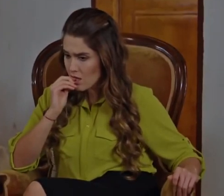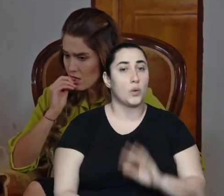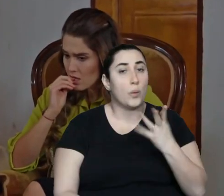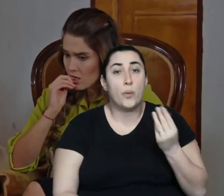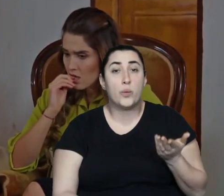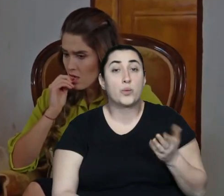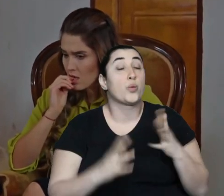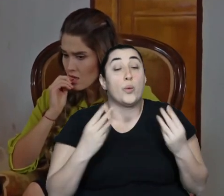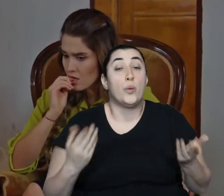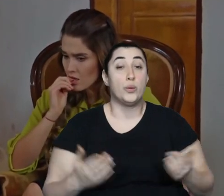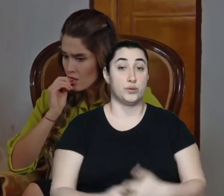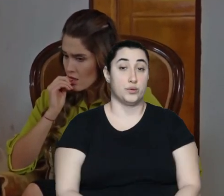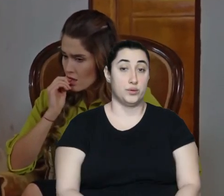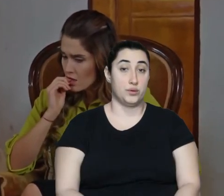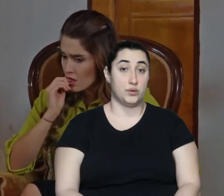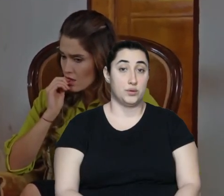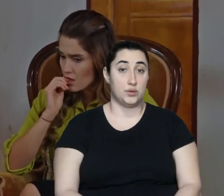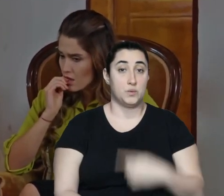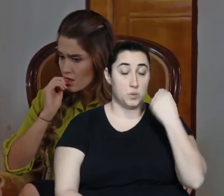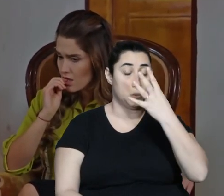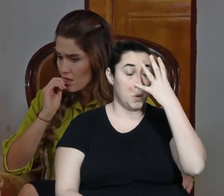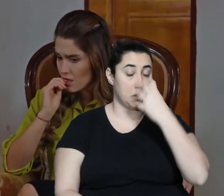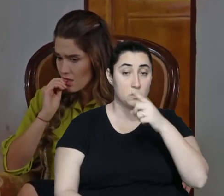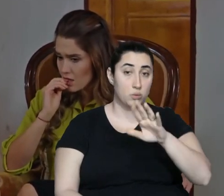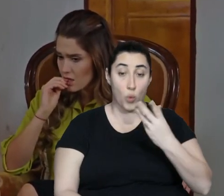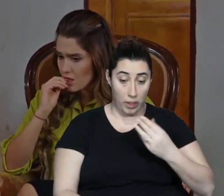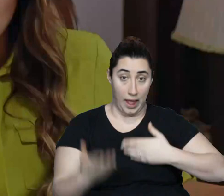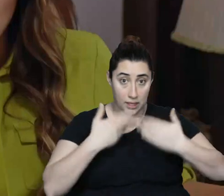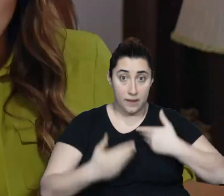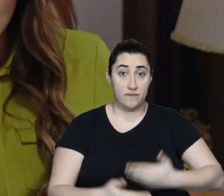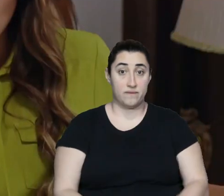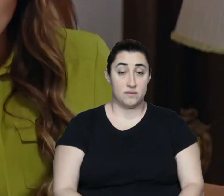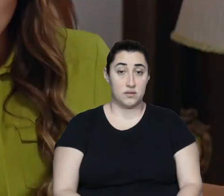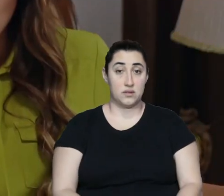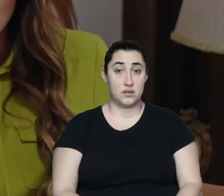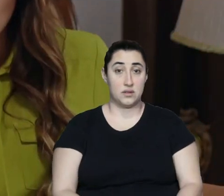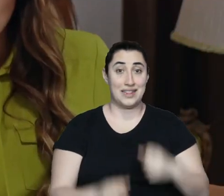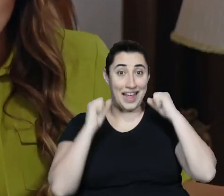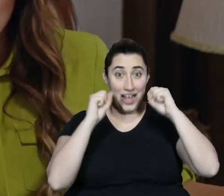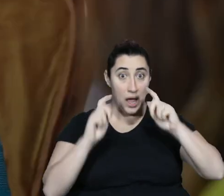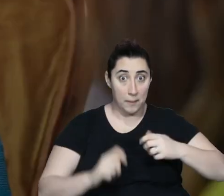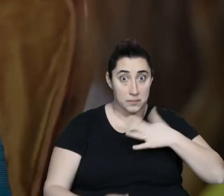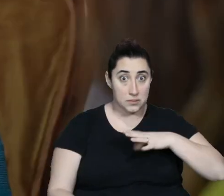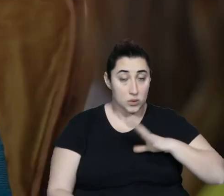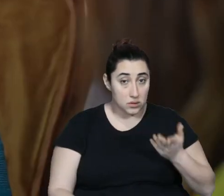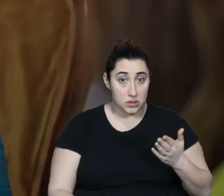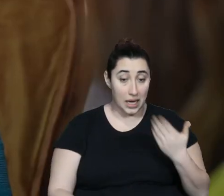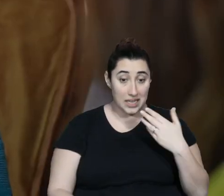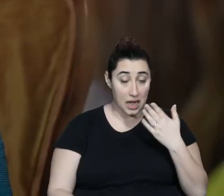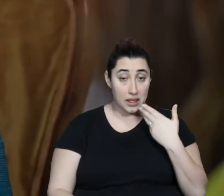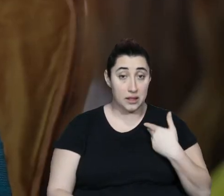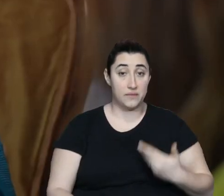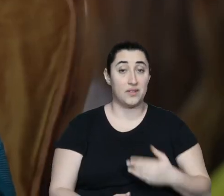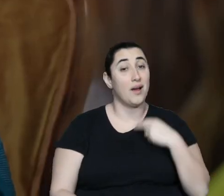Hı? Ne oldu? Suratını asma kabağı gibi asacağını anlat. Tezahürat mı yapalım? Ha? Hadi uyuz etme,